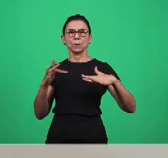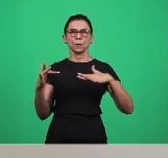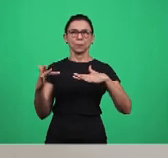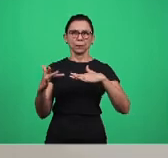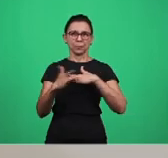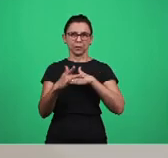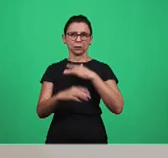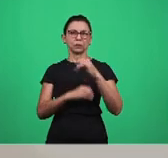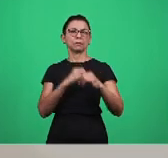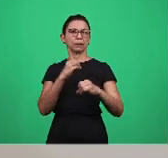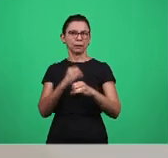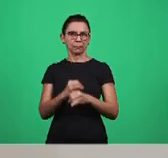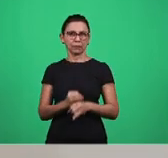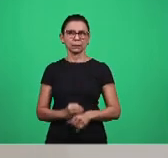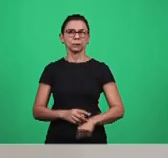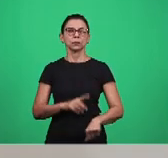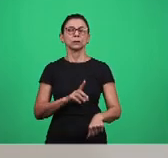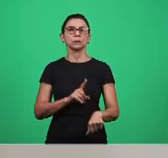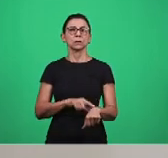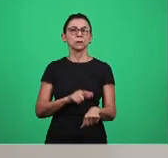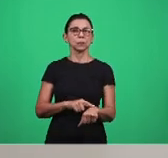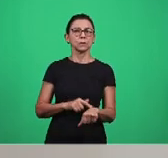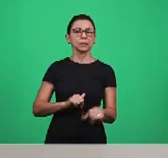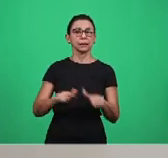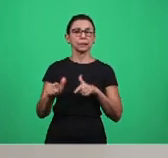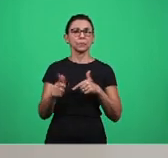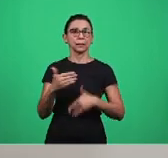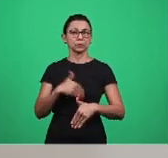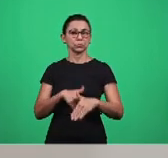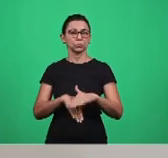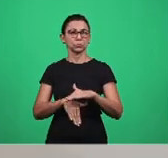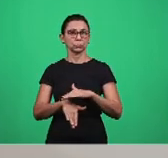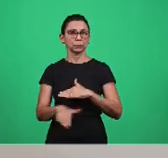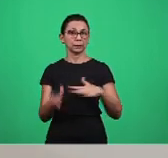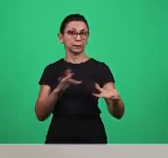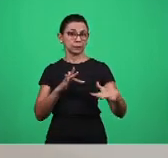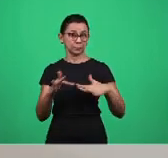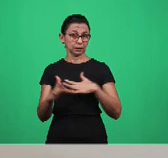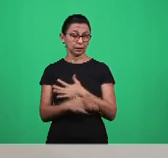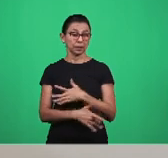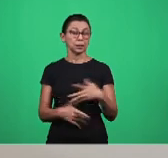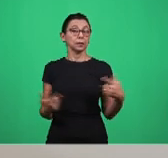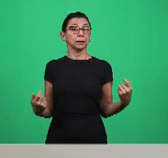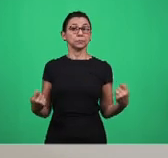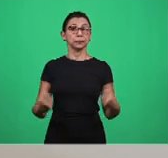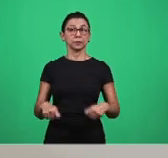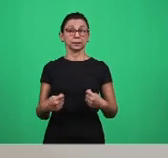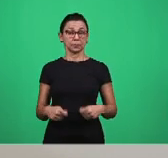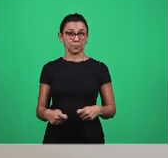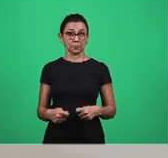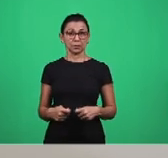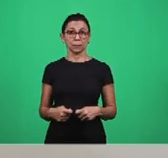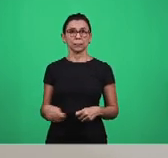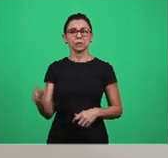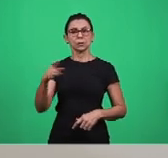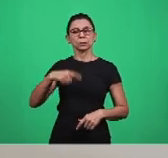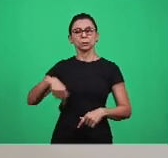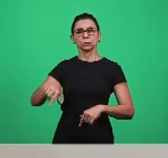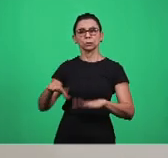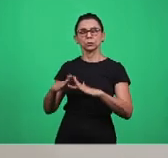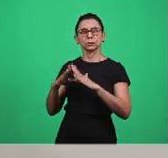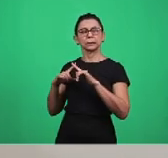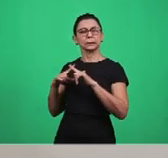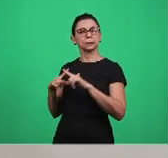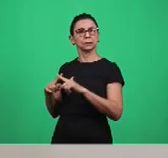nous mouvoir à l'intérieur de ces canaux de communication. Et l'Église doit être travaillée dans le sens qu'elle